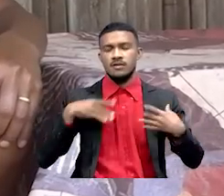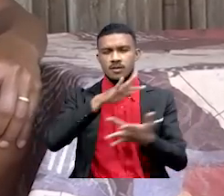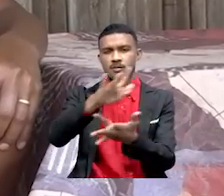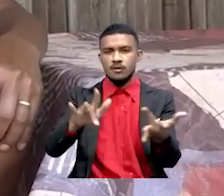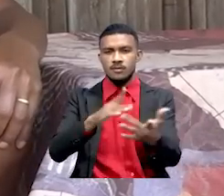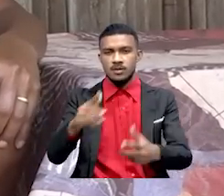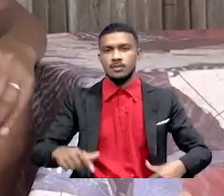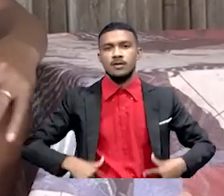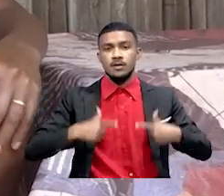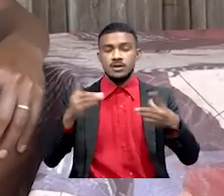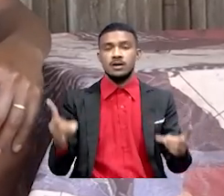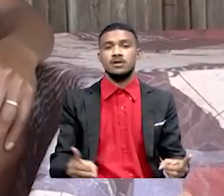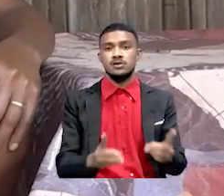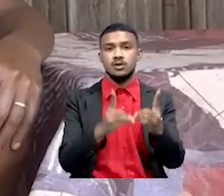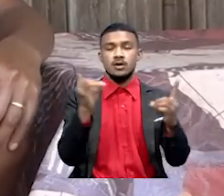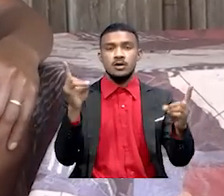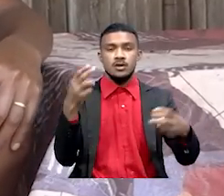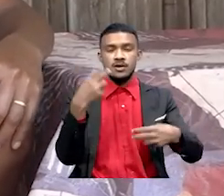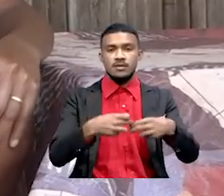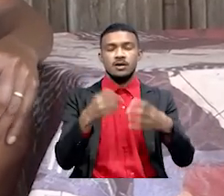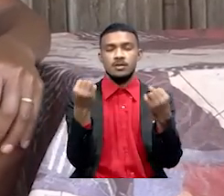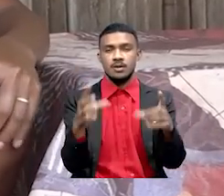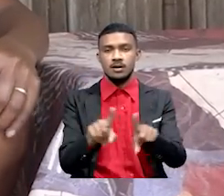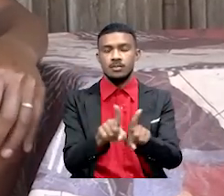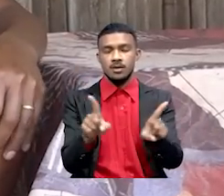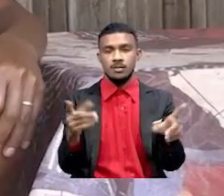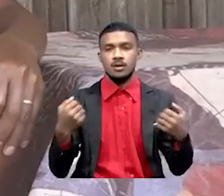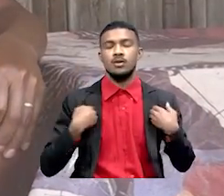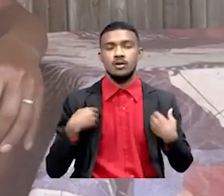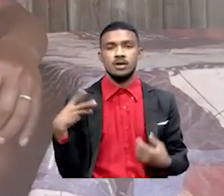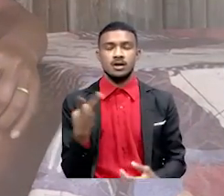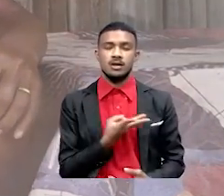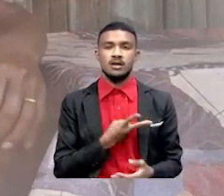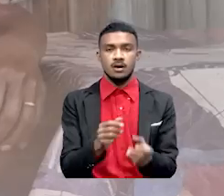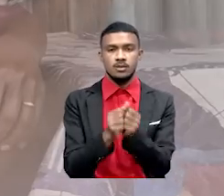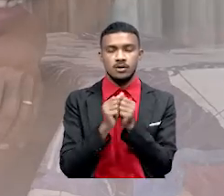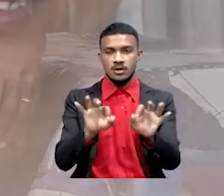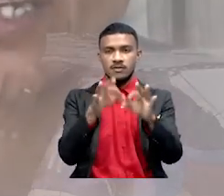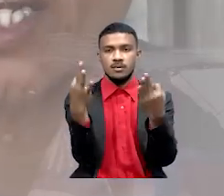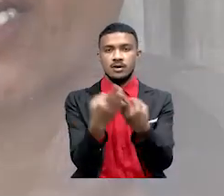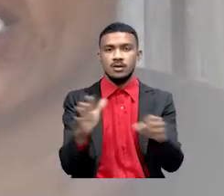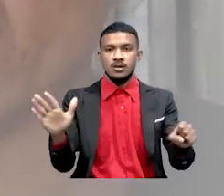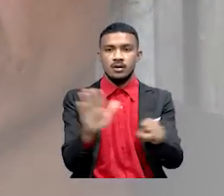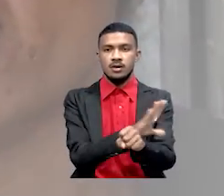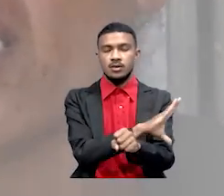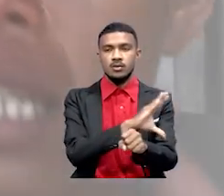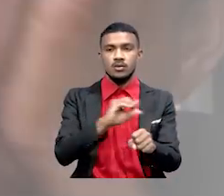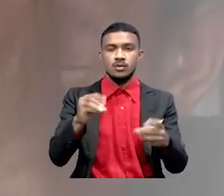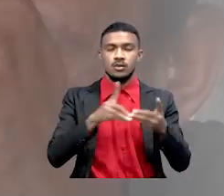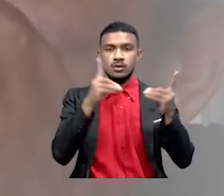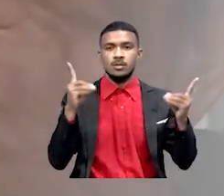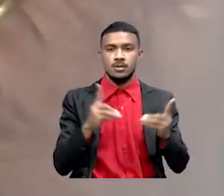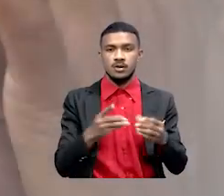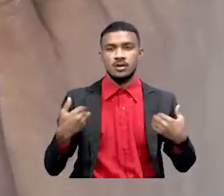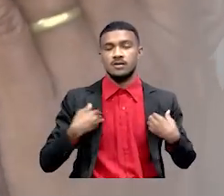ne hasoro dificuldade o oi, mai be huita ne hamutu ki a familia na kono esperanza ne be sempre ia